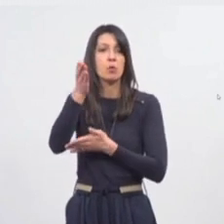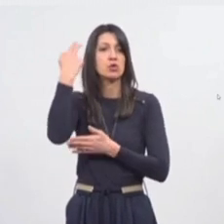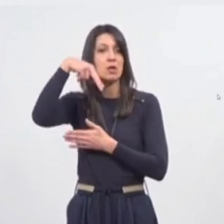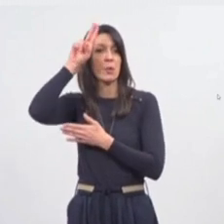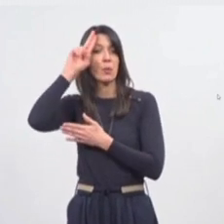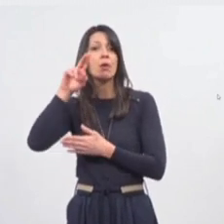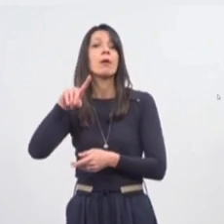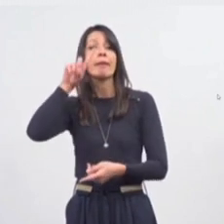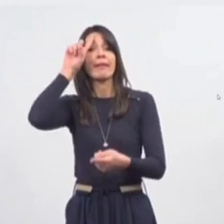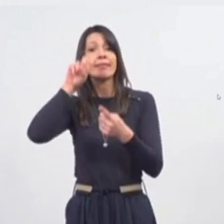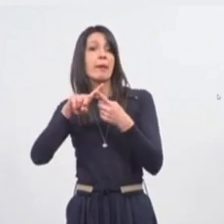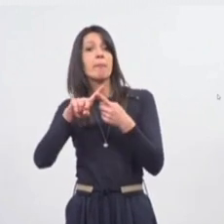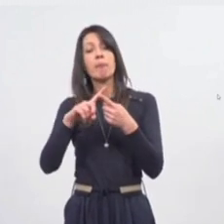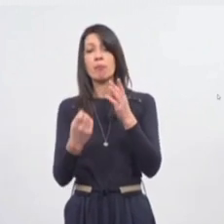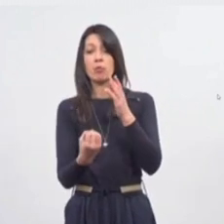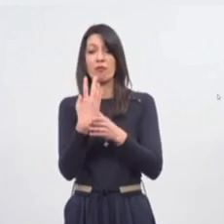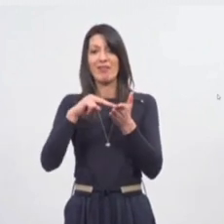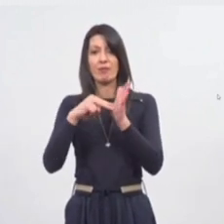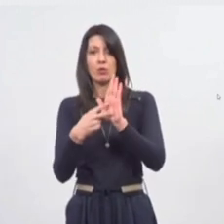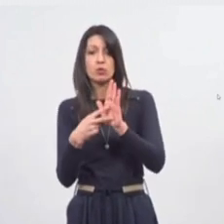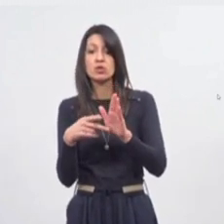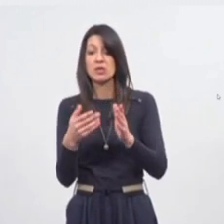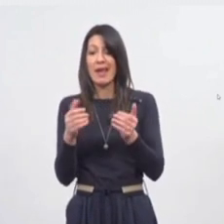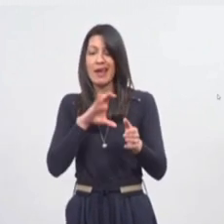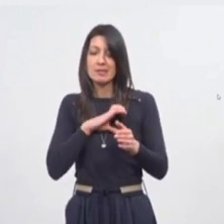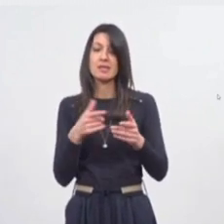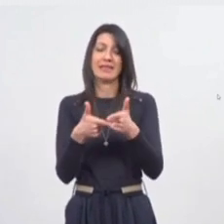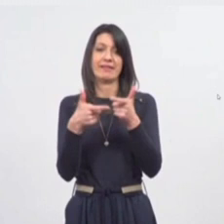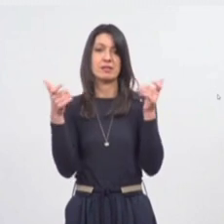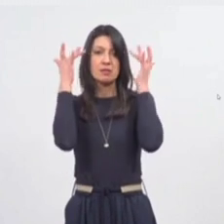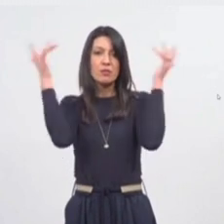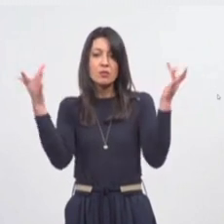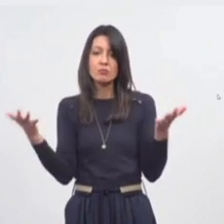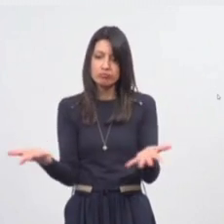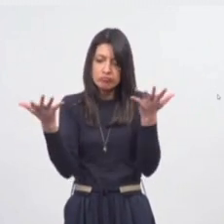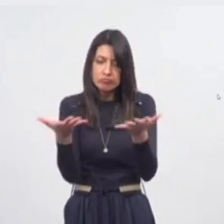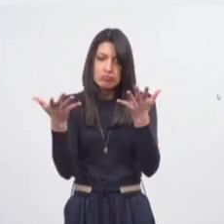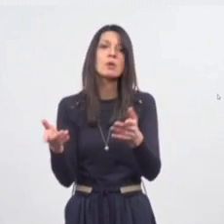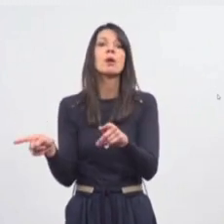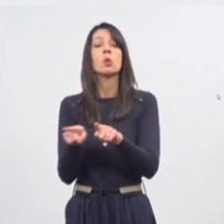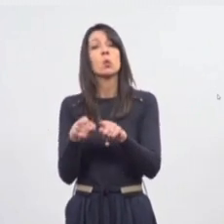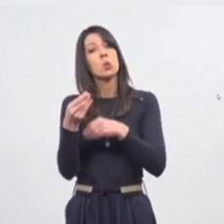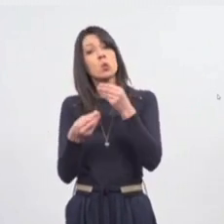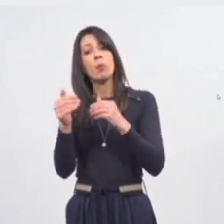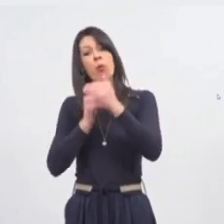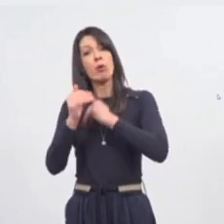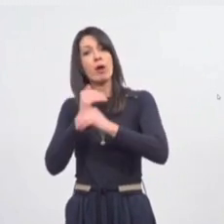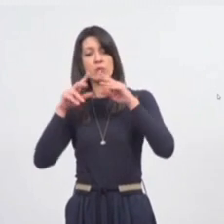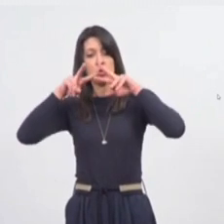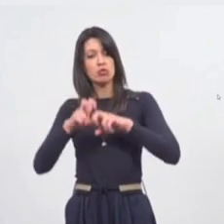favorisant l'exposition de la diversité des œuvres et des contenus, ou encore le financement de programmes de